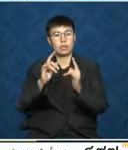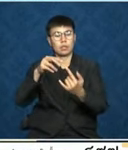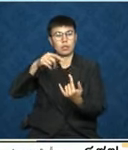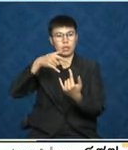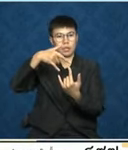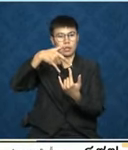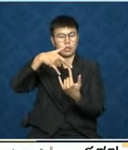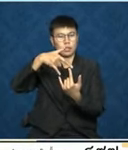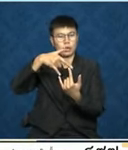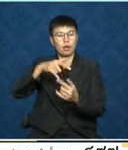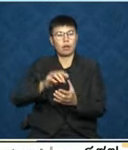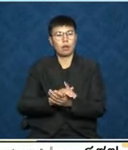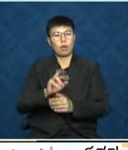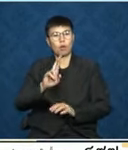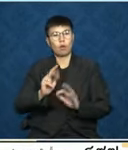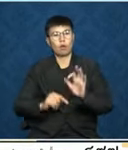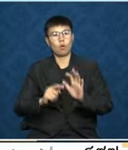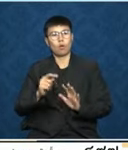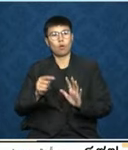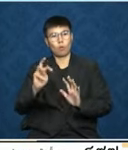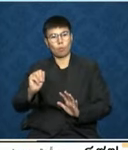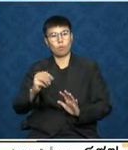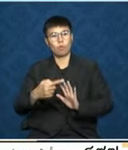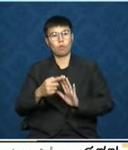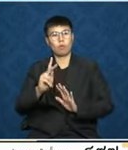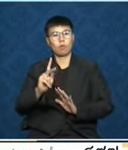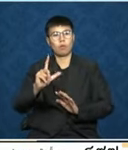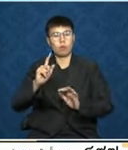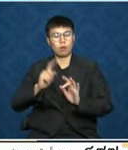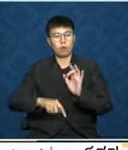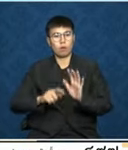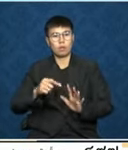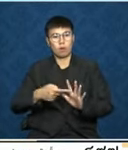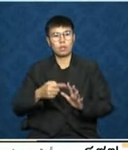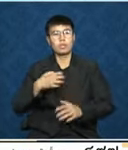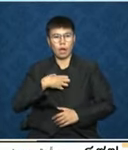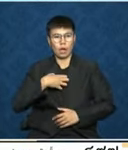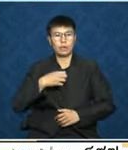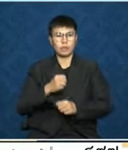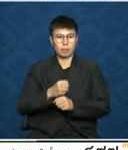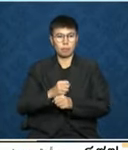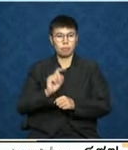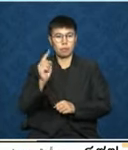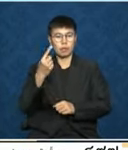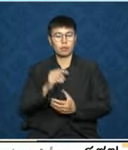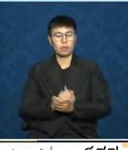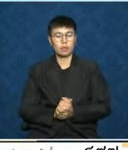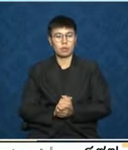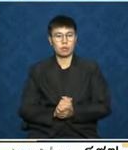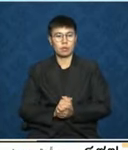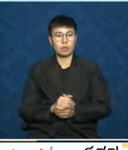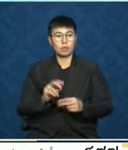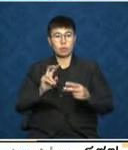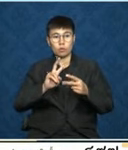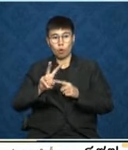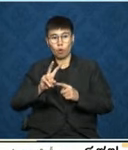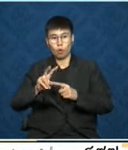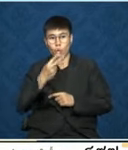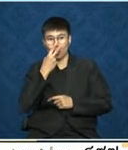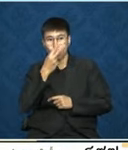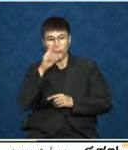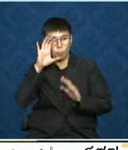เดินที่พังมากเลยนะครับไม่สามารถที่จะซ่อมได้ยังไงขอให้สร้างใหม่เลยก็แล้วกันนะครับพร้อมกับราวด้วยเรื่องที่ 2ครับก็เป็นเช่นกันครับถ้าเกิดท่านดูจาก